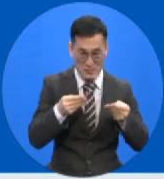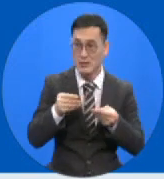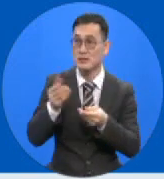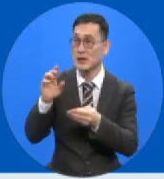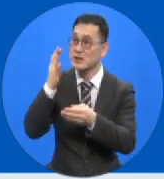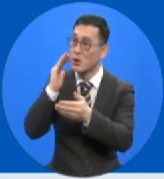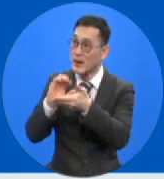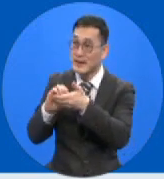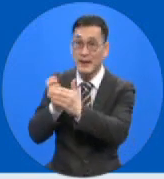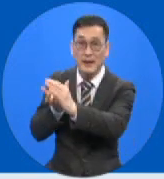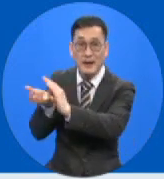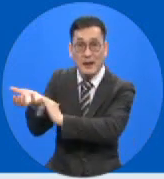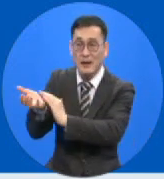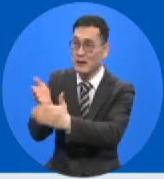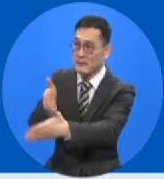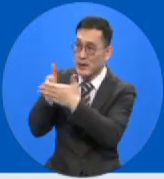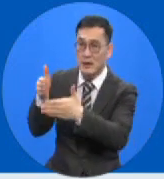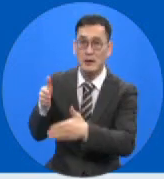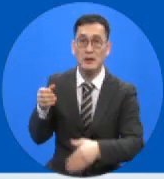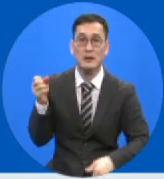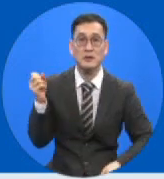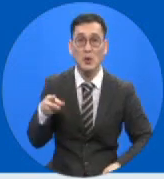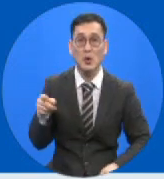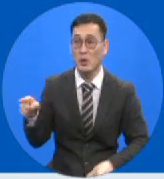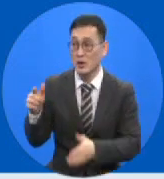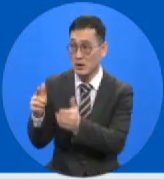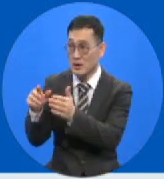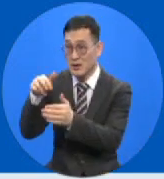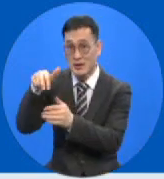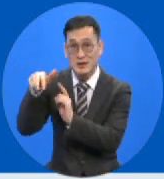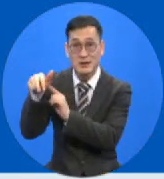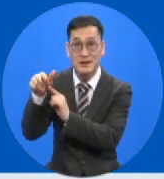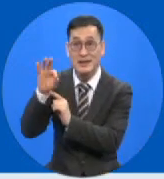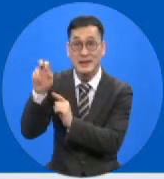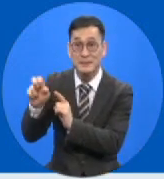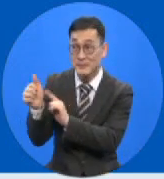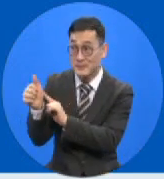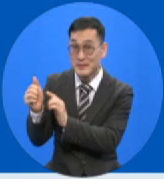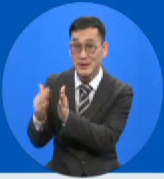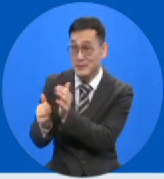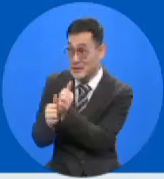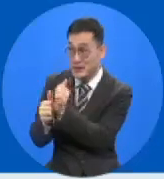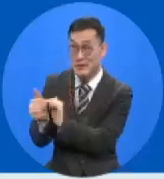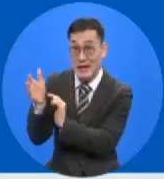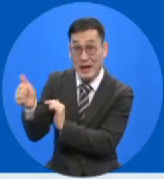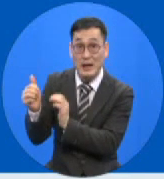전직 비서실장까지 자신이 법 위에 있는 듯한 초법적인 발언을 했다라고 비판했고요.